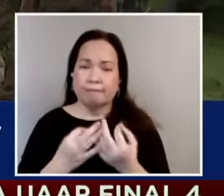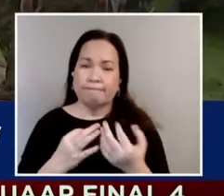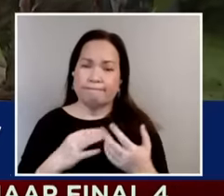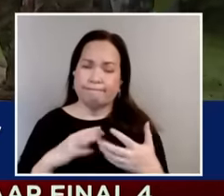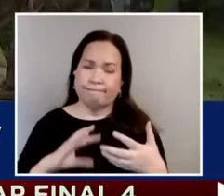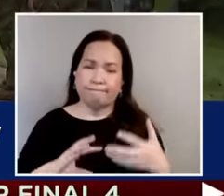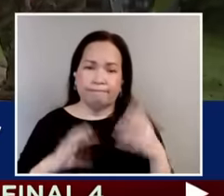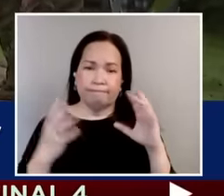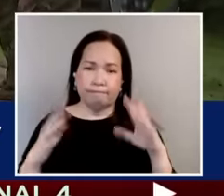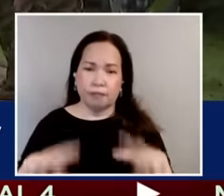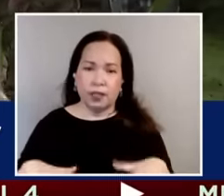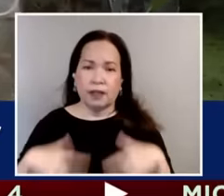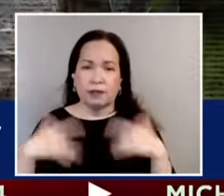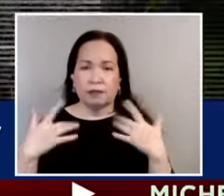sa lalawigan.